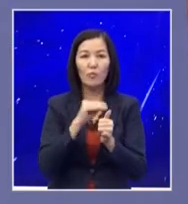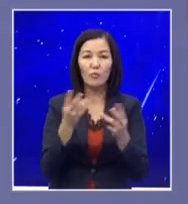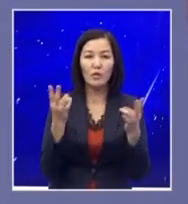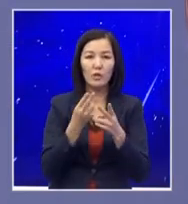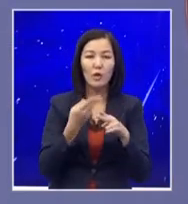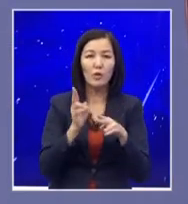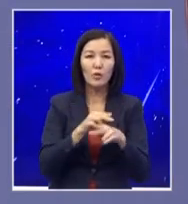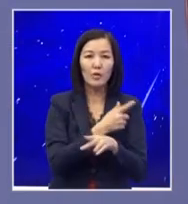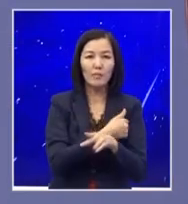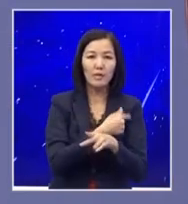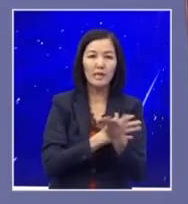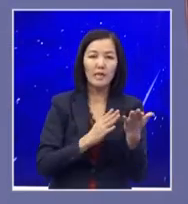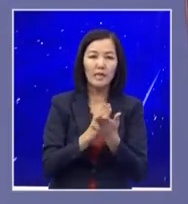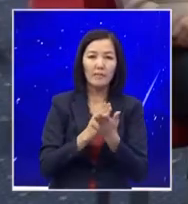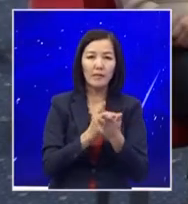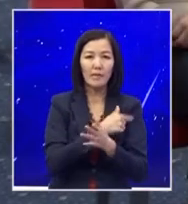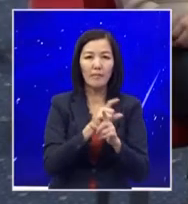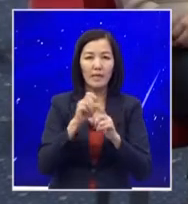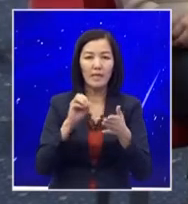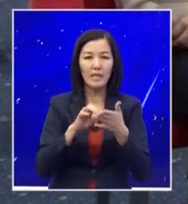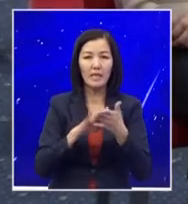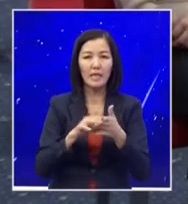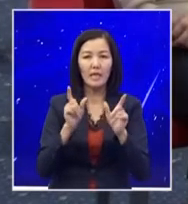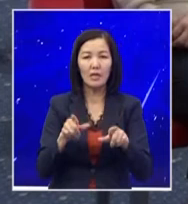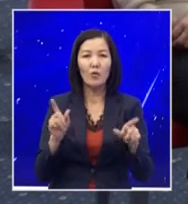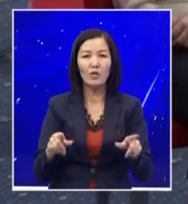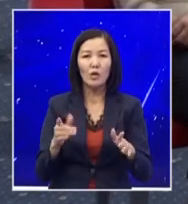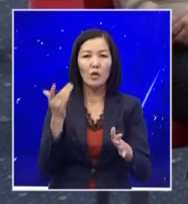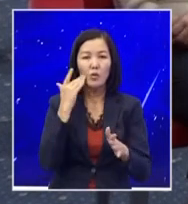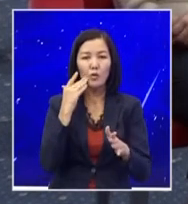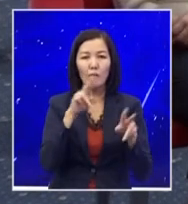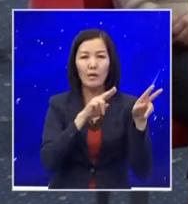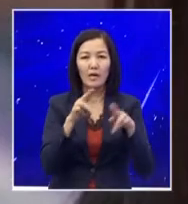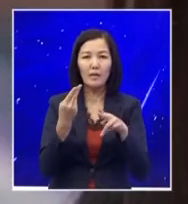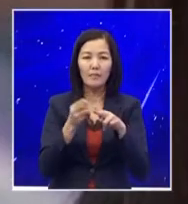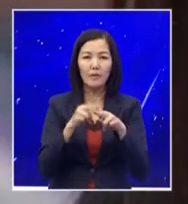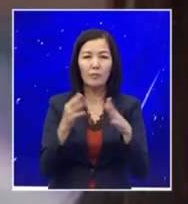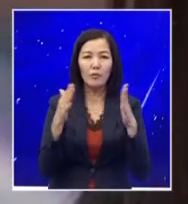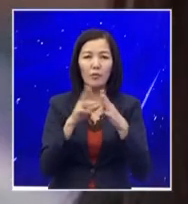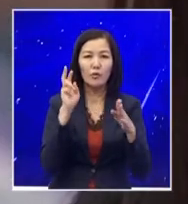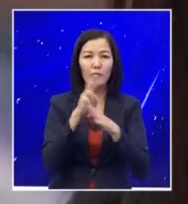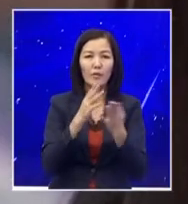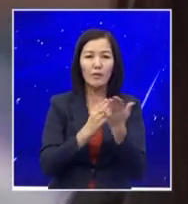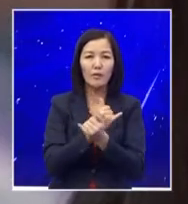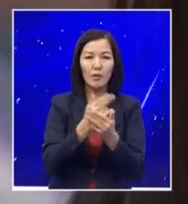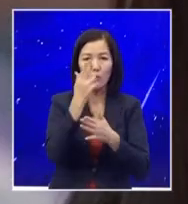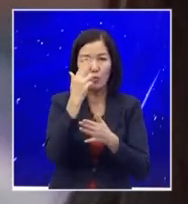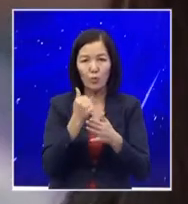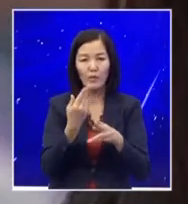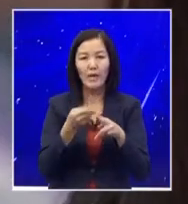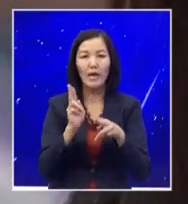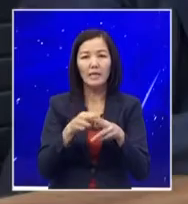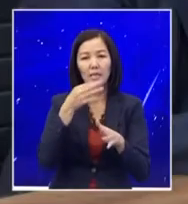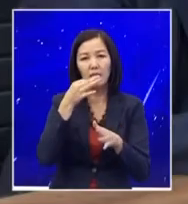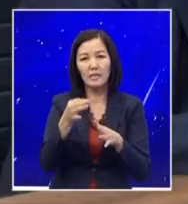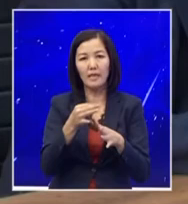Өйткені медицина қызметкерлеріне емханаға тіркелген науқастар үнемі қадағалап, тіпті үйіне барып жәрдем беруге ыңғайлы. Бұл